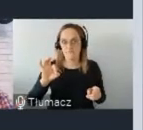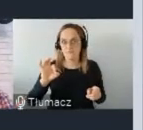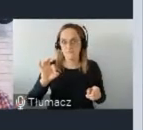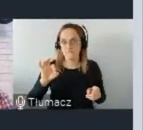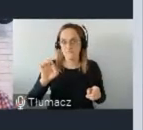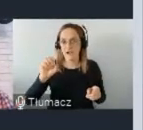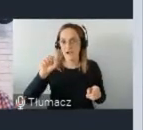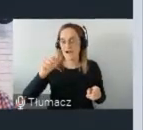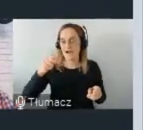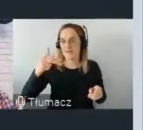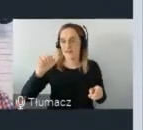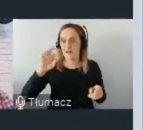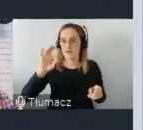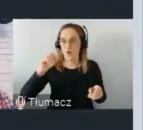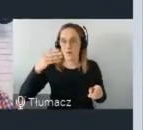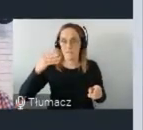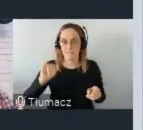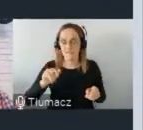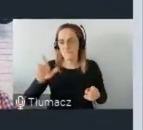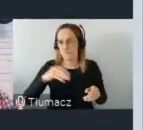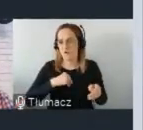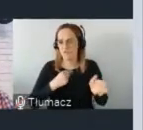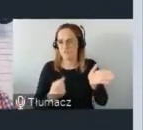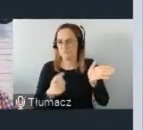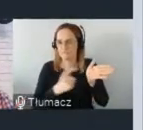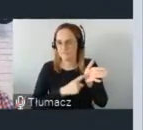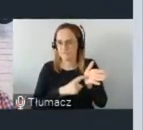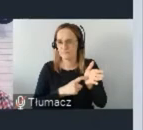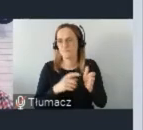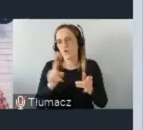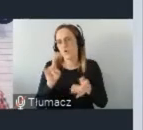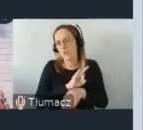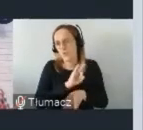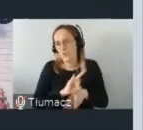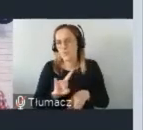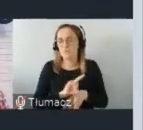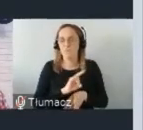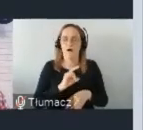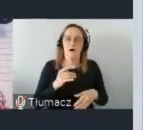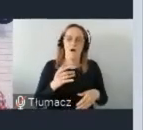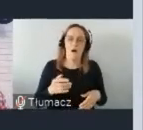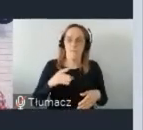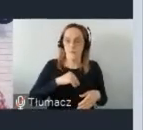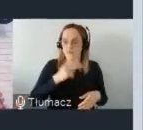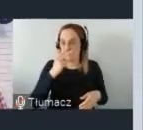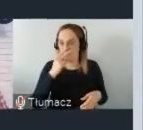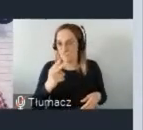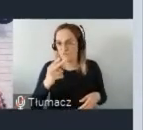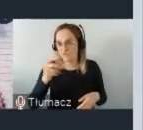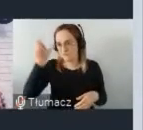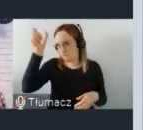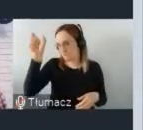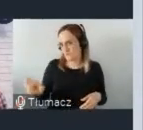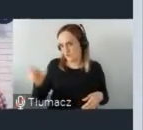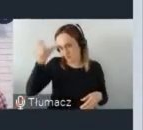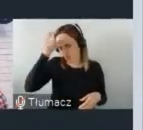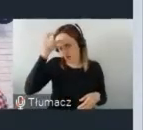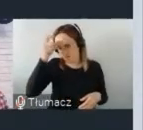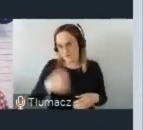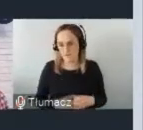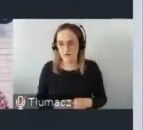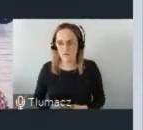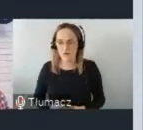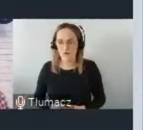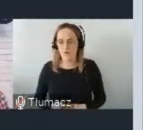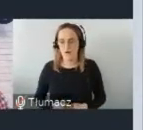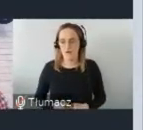też wygooglać tą aplikację, czy tam na YouTubie, mogą widzieć tego człowieka, model człowieka. Chciałbym u siebie HoloLensy,